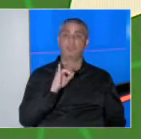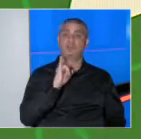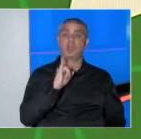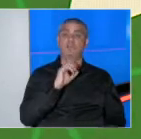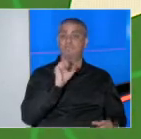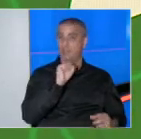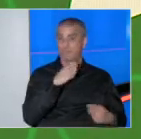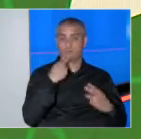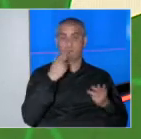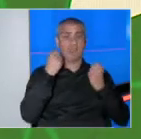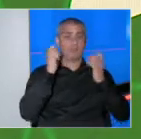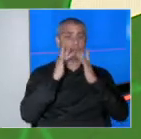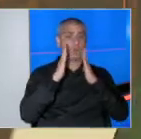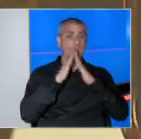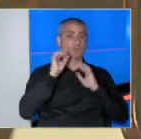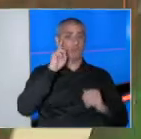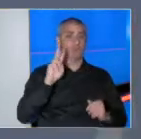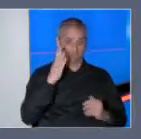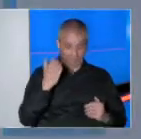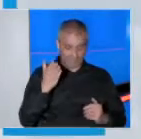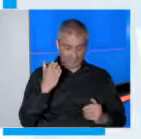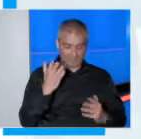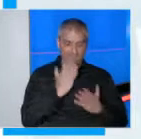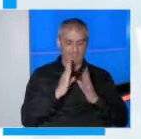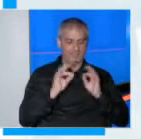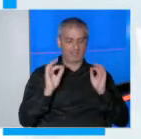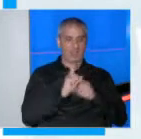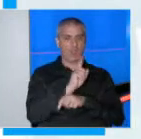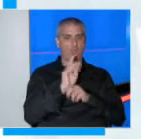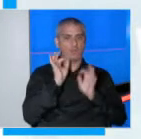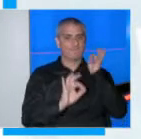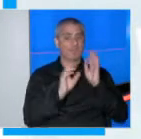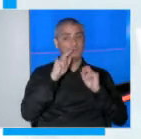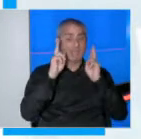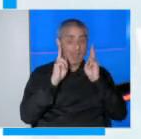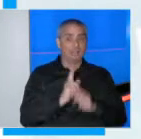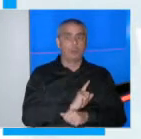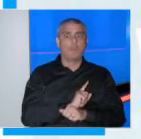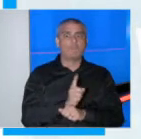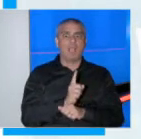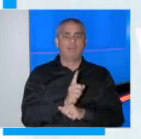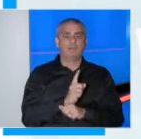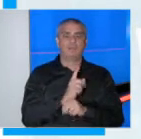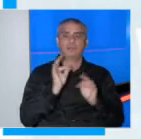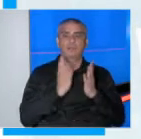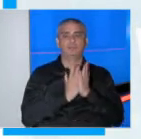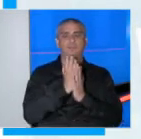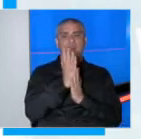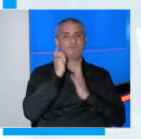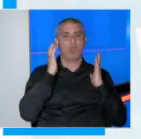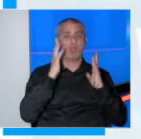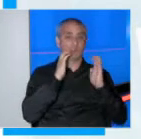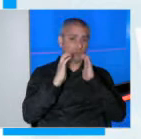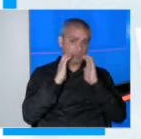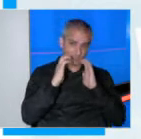צייץ בתגובה להפגנות מול ביתה של שקד. החלה עונת ההסתה, יש לעצור את זה ומיד. הטקס הקבוע של רעש